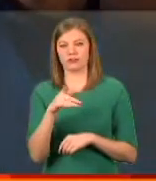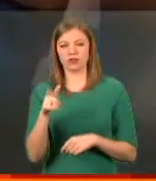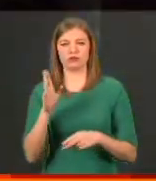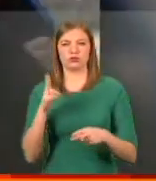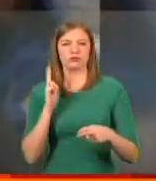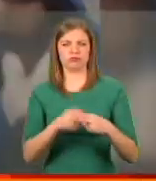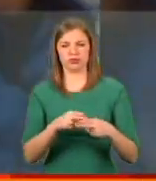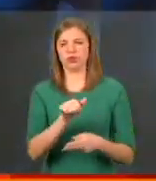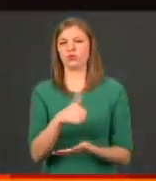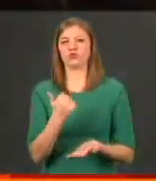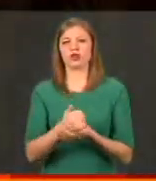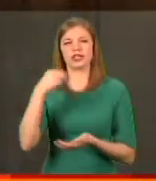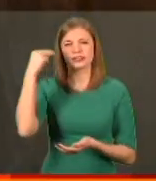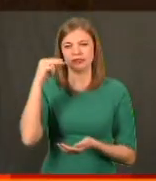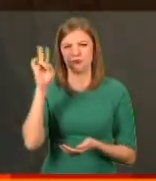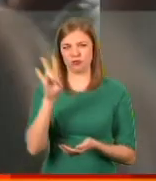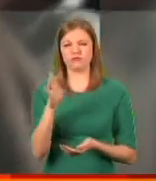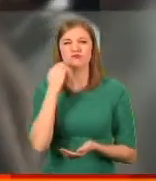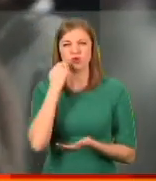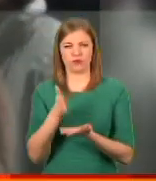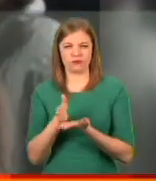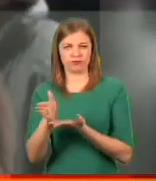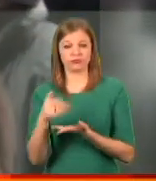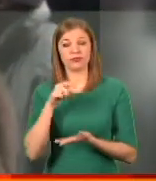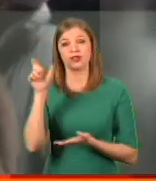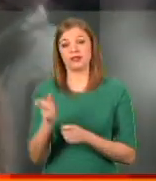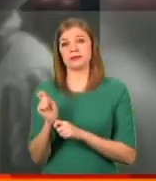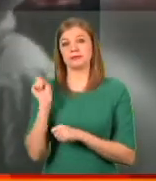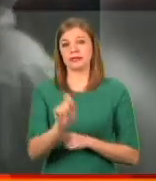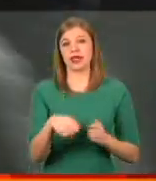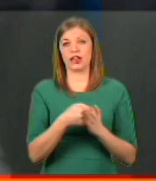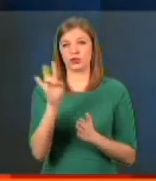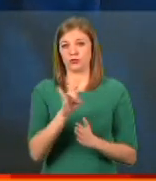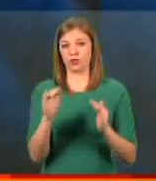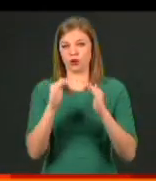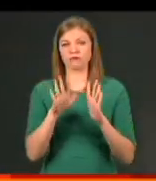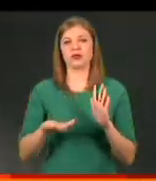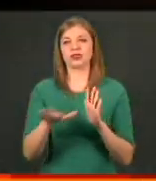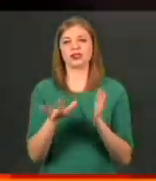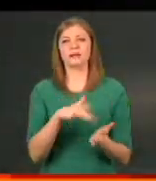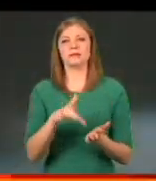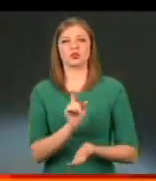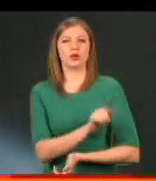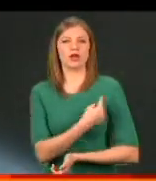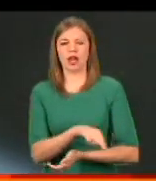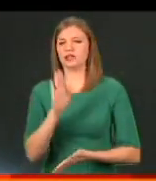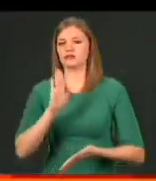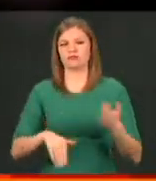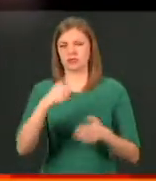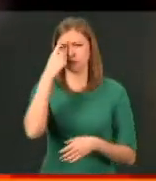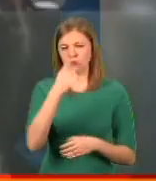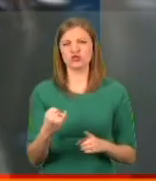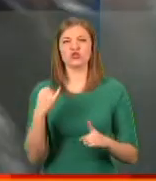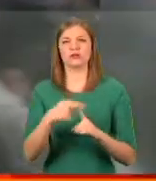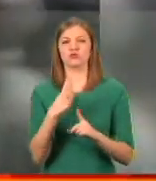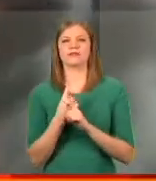урвуть очільники Запорізької єпархії Московського патріархату. Вони приїхали до храму, що на території міської лікарні, без попередження та